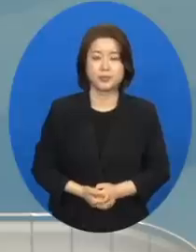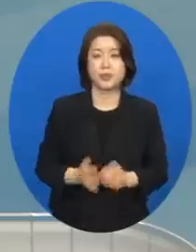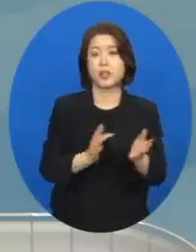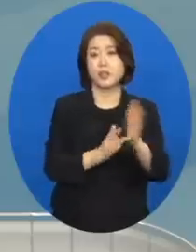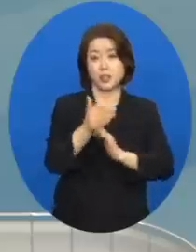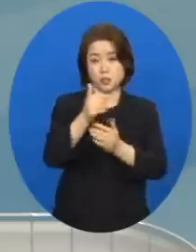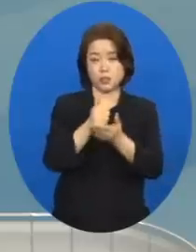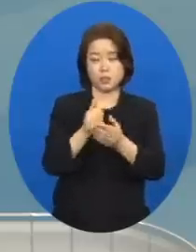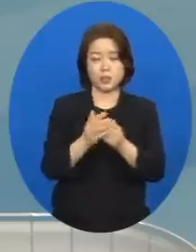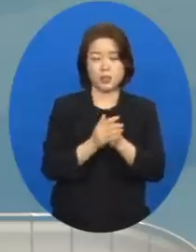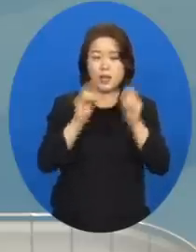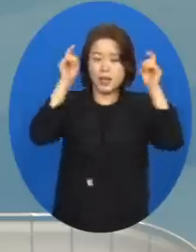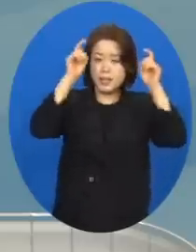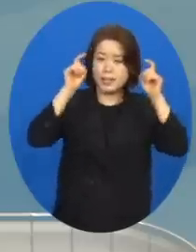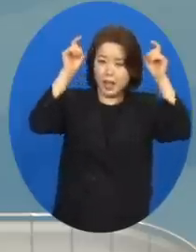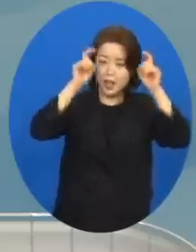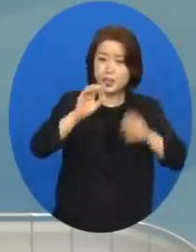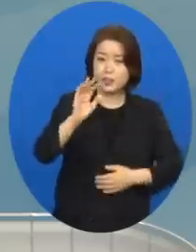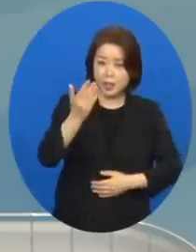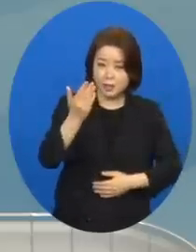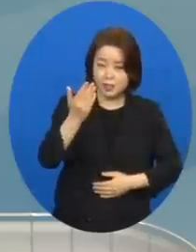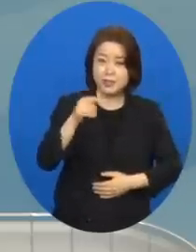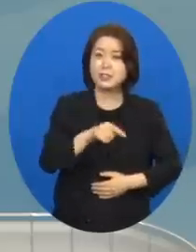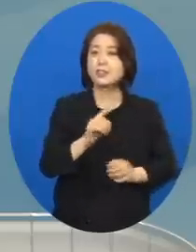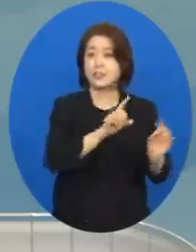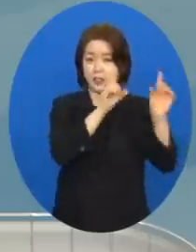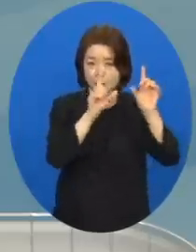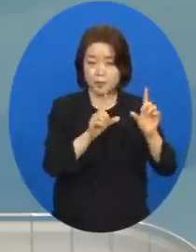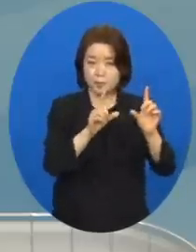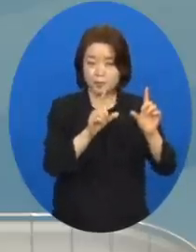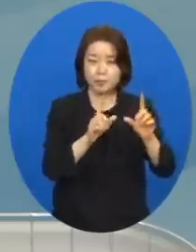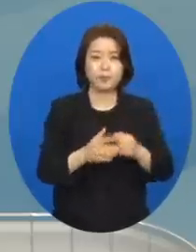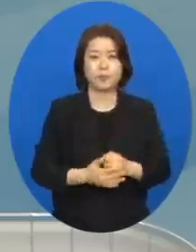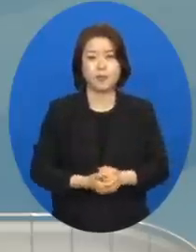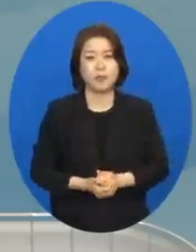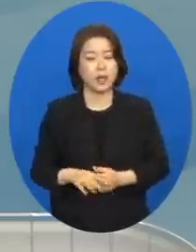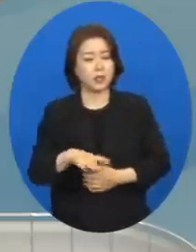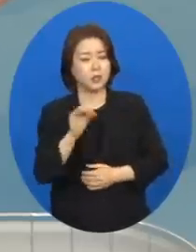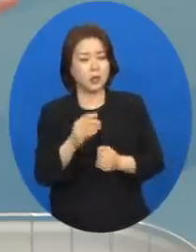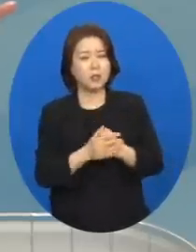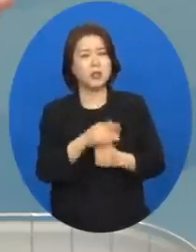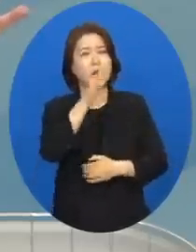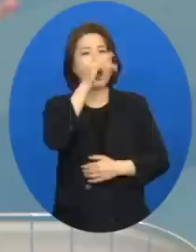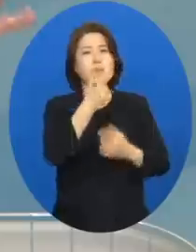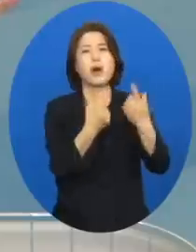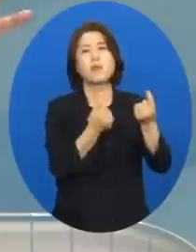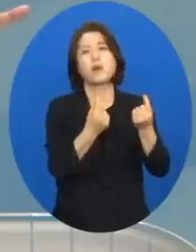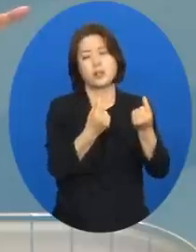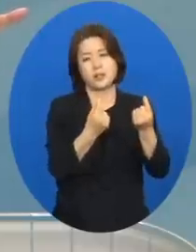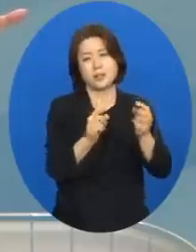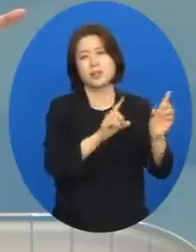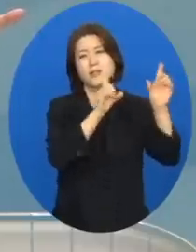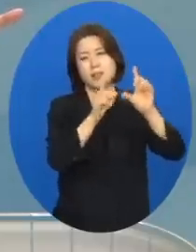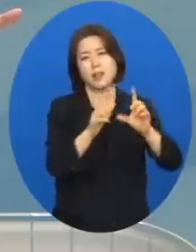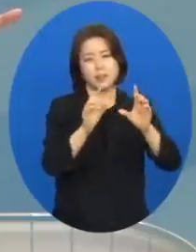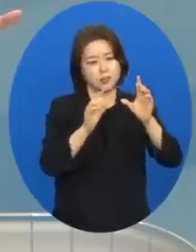예수님의 양이 되는 삶은 처음에는 진짜 바보 같은 삶을 사는 것